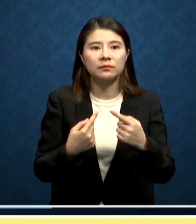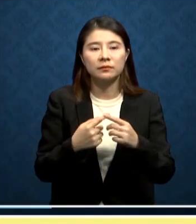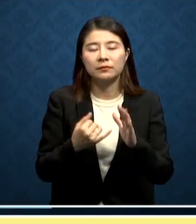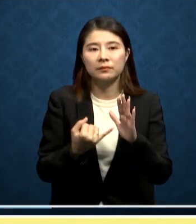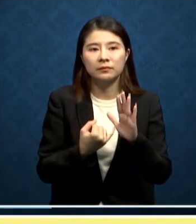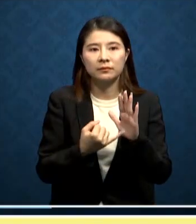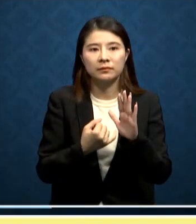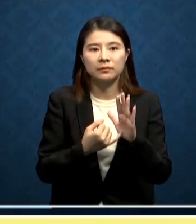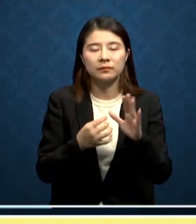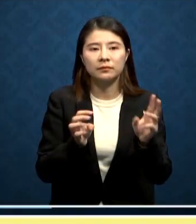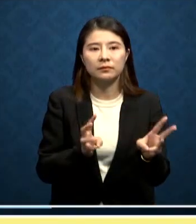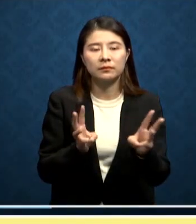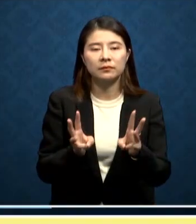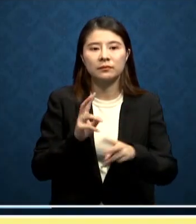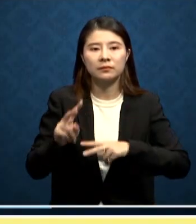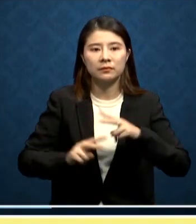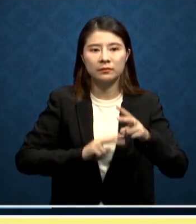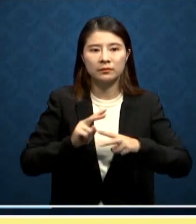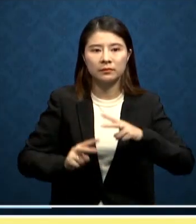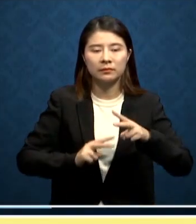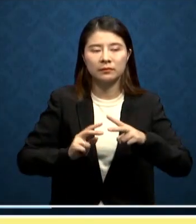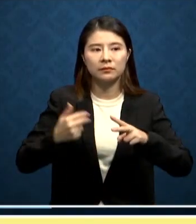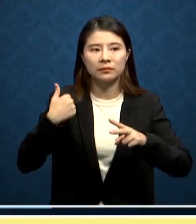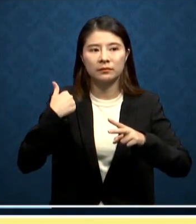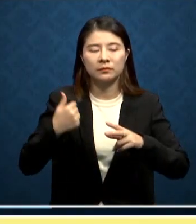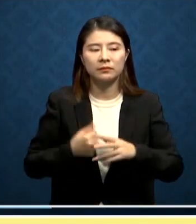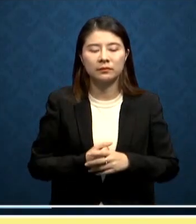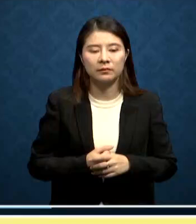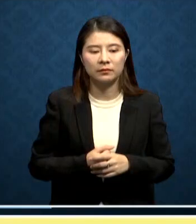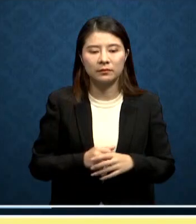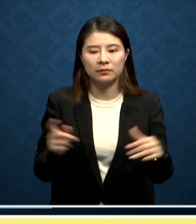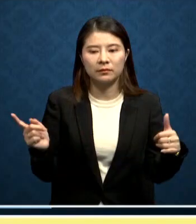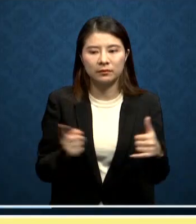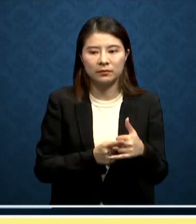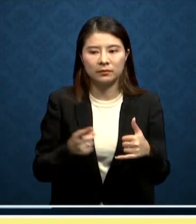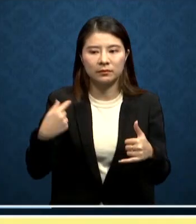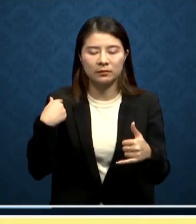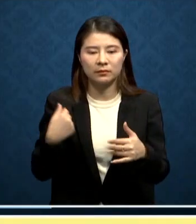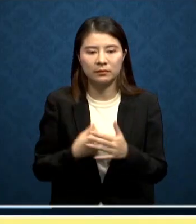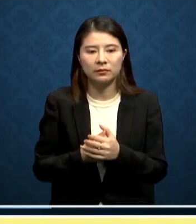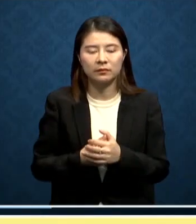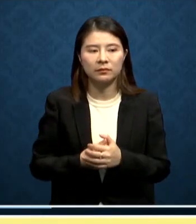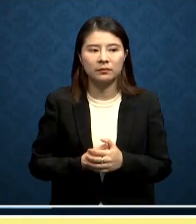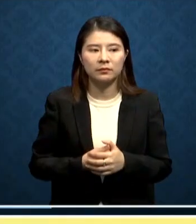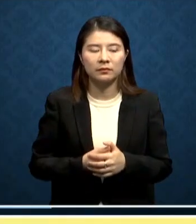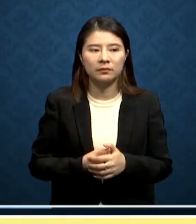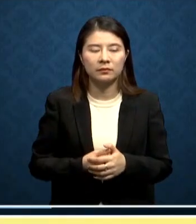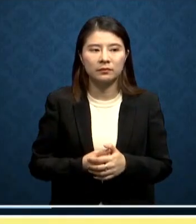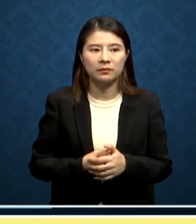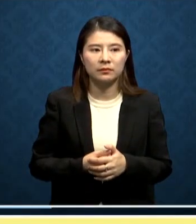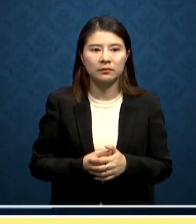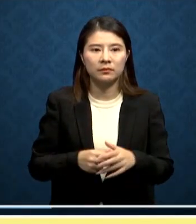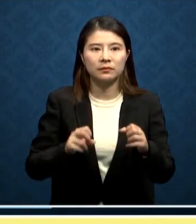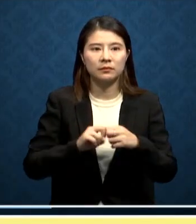ก็คือใช้มาตรการควบคุมนะควบคุมนะหรือลงโทษไม่ให้เกิดนะเอ่อตัด